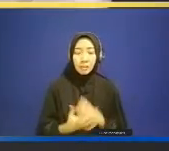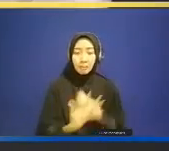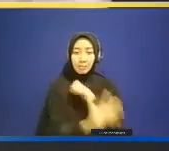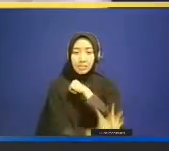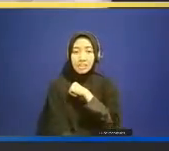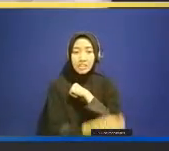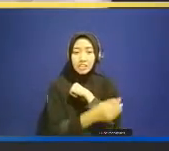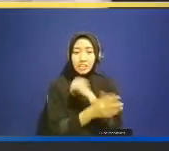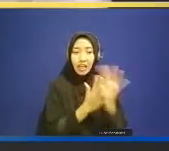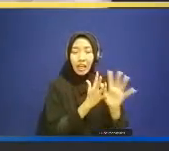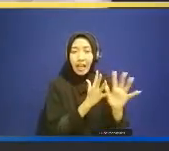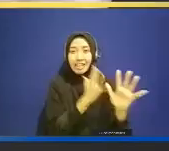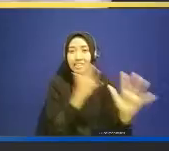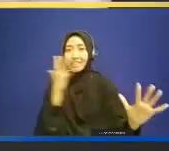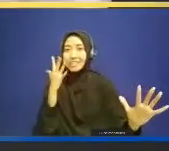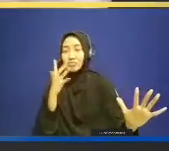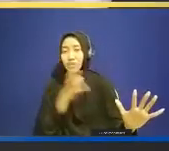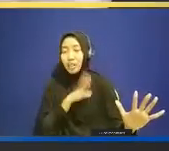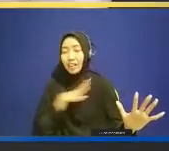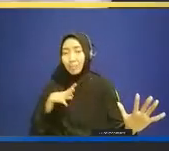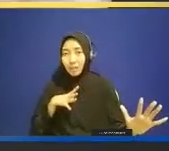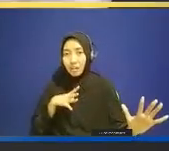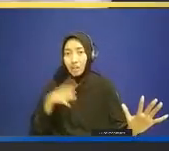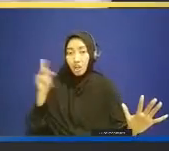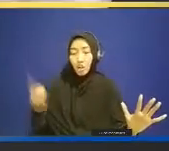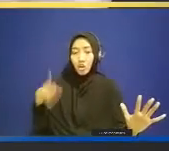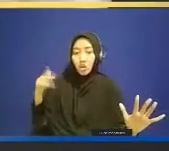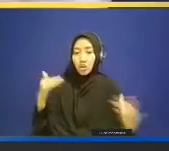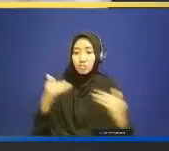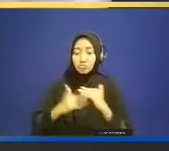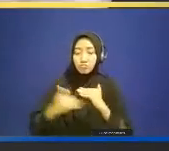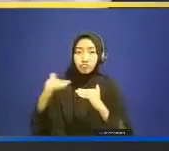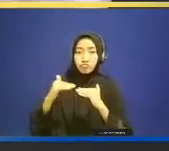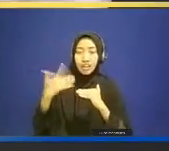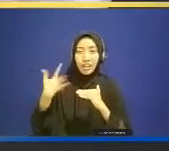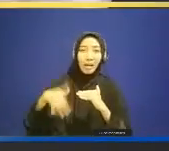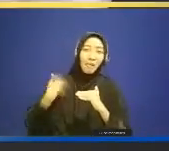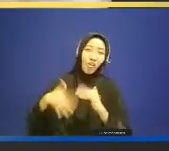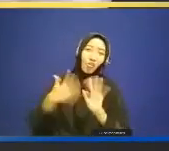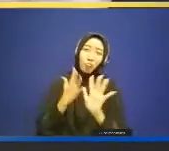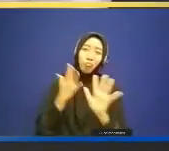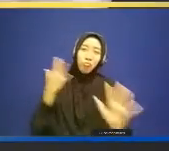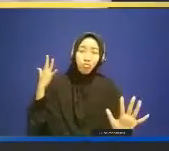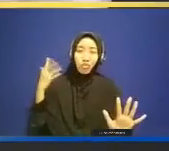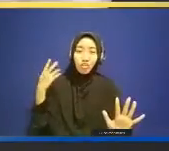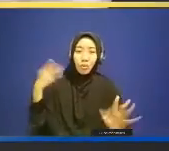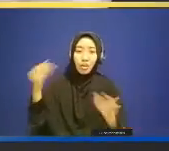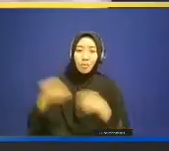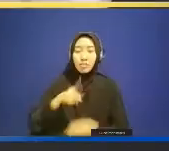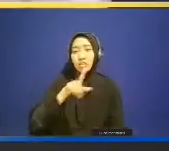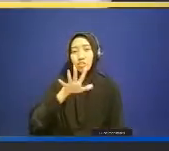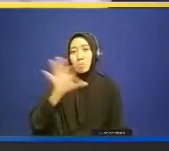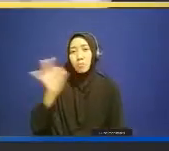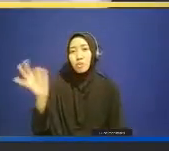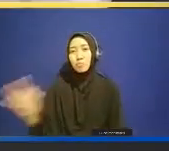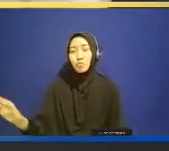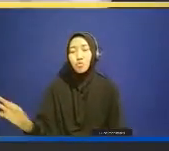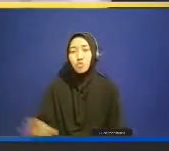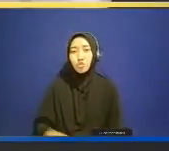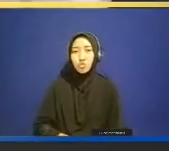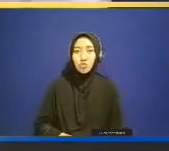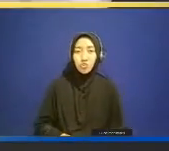miskinnya akan ngantri sekian jam kalau yang middle upper income plus Nggak maulah ngantri sekian jam cuman dapet rp150000